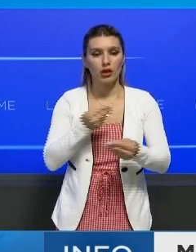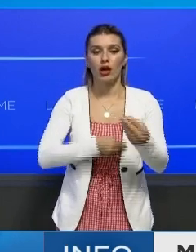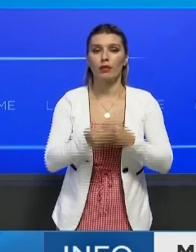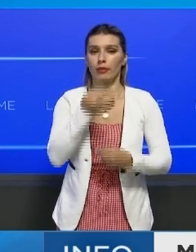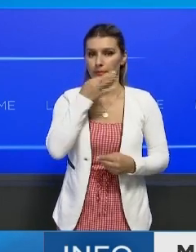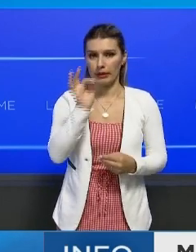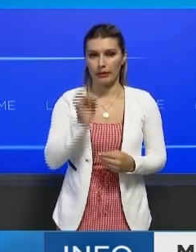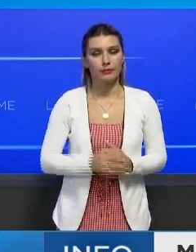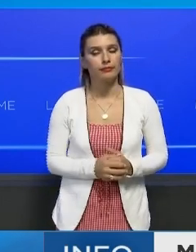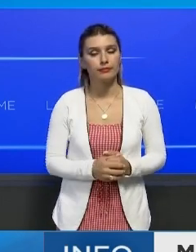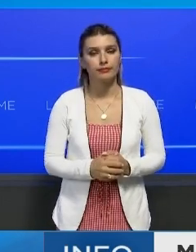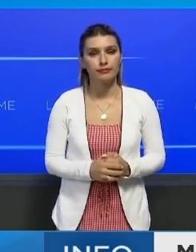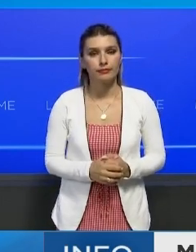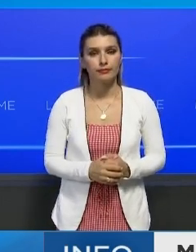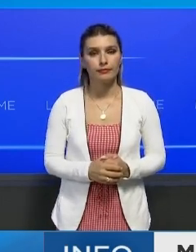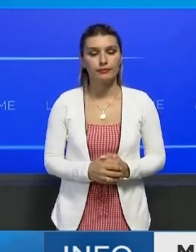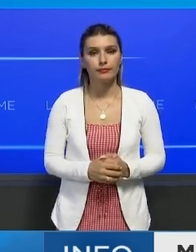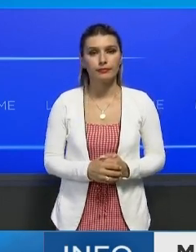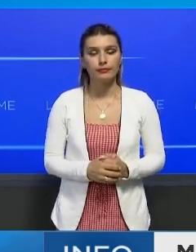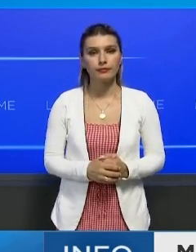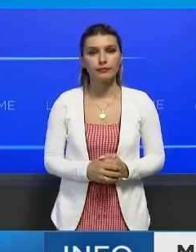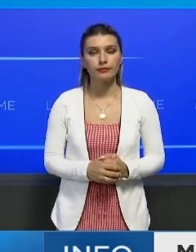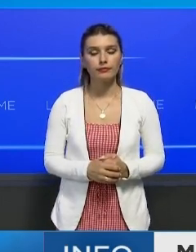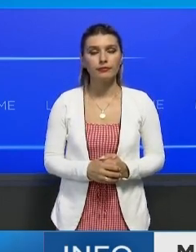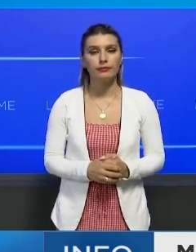qëndrueshmërisë mjedisore.